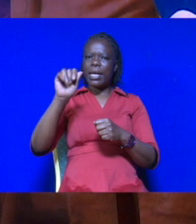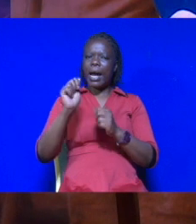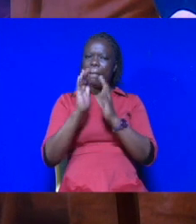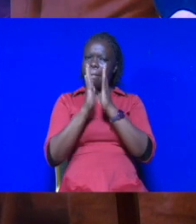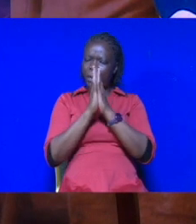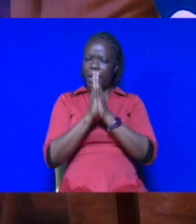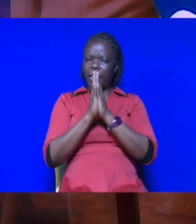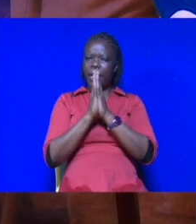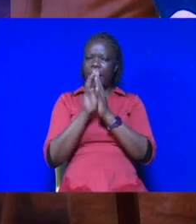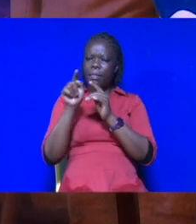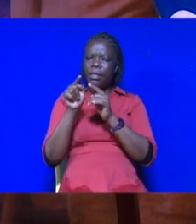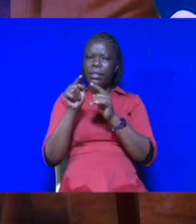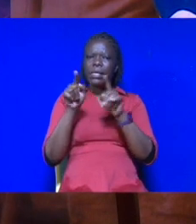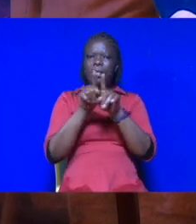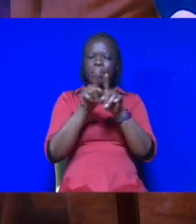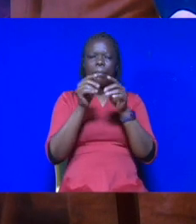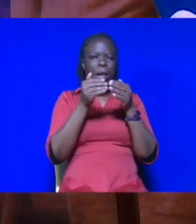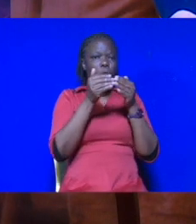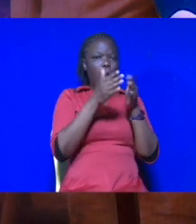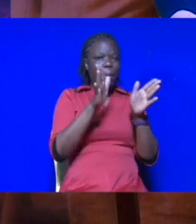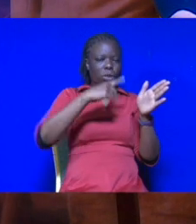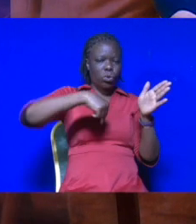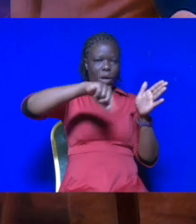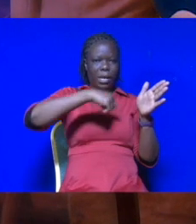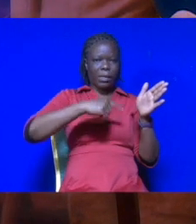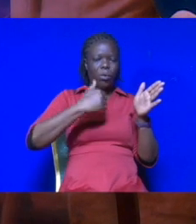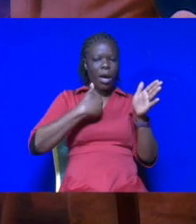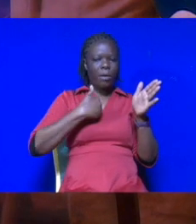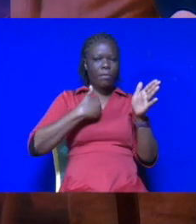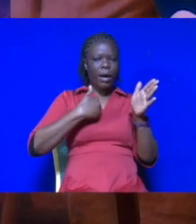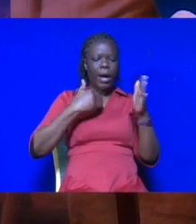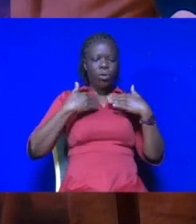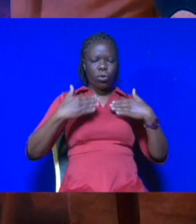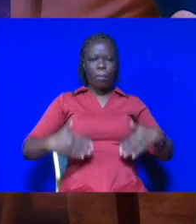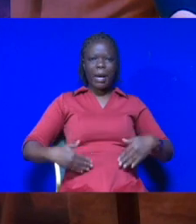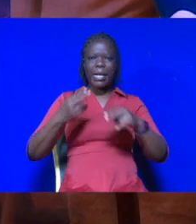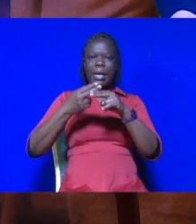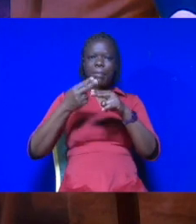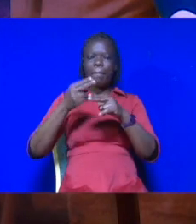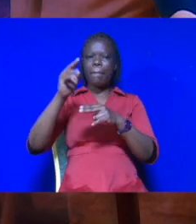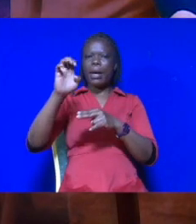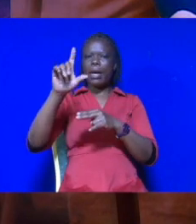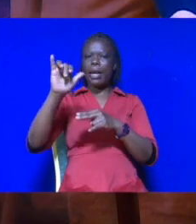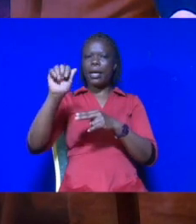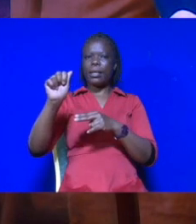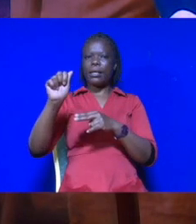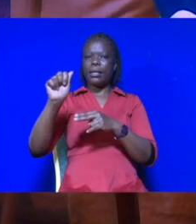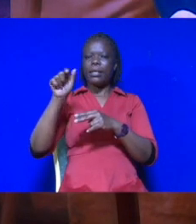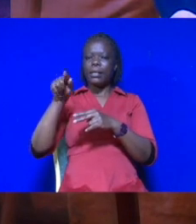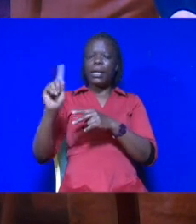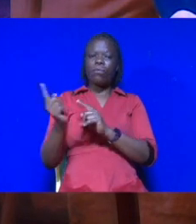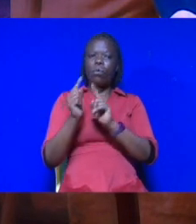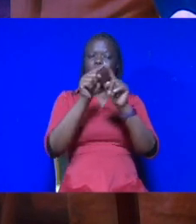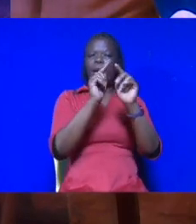kama mafunuo kwangu. Fikiria hapa kuna mwanadamu anayeitwa Elia. Akaenda kaomba,